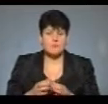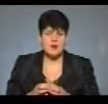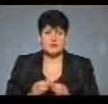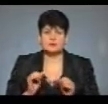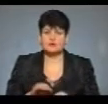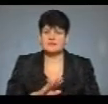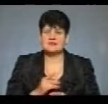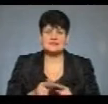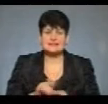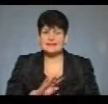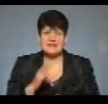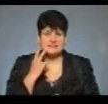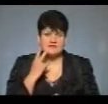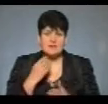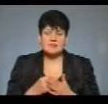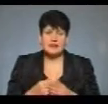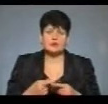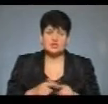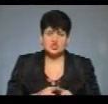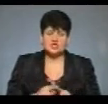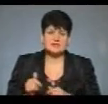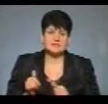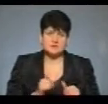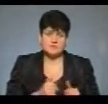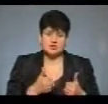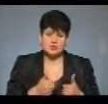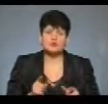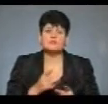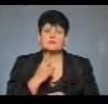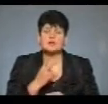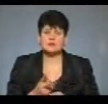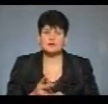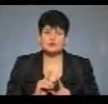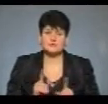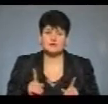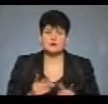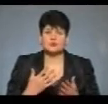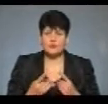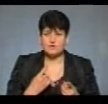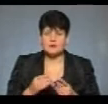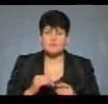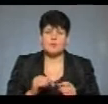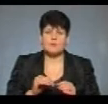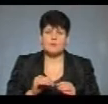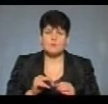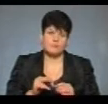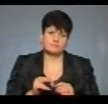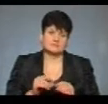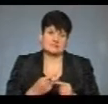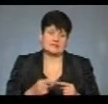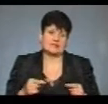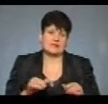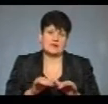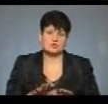громади, можливо, це не завжди матеріально-технічне забезпечення. Добре, що ви побачили особливого? Ну, перш за все, якщо ми говоримо про такі процедурні речі, то